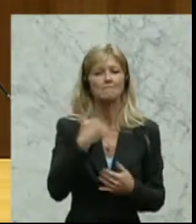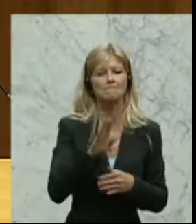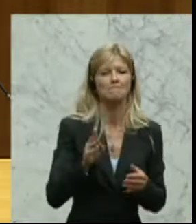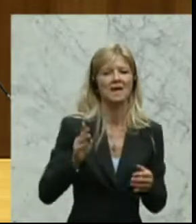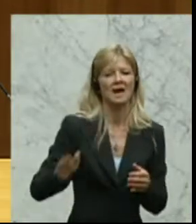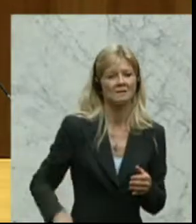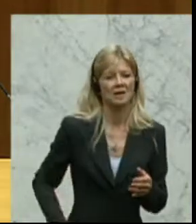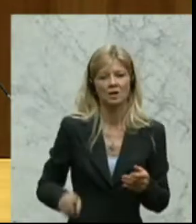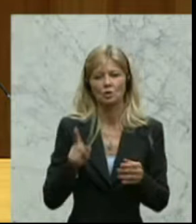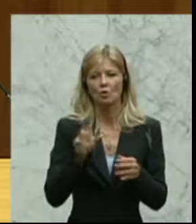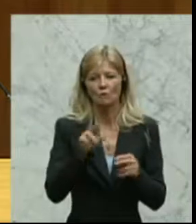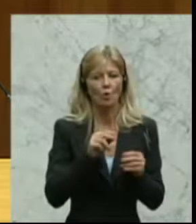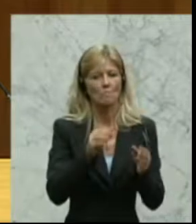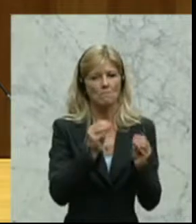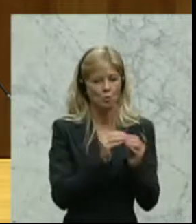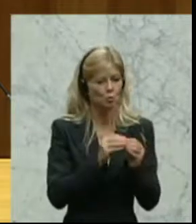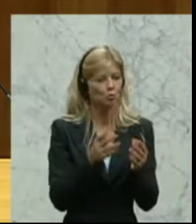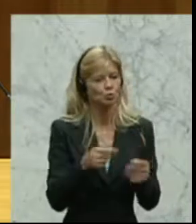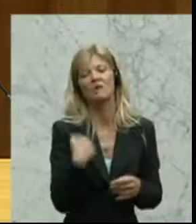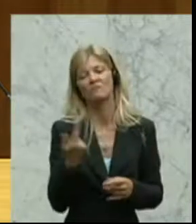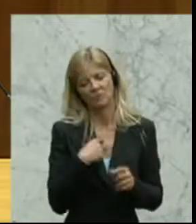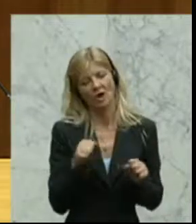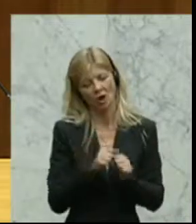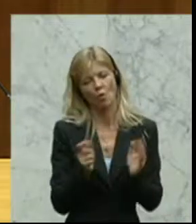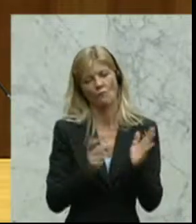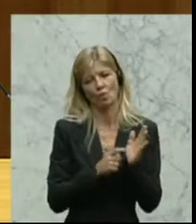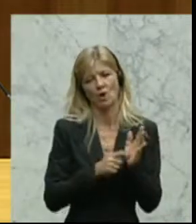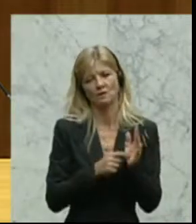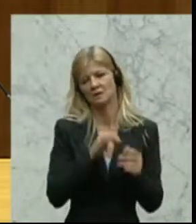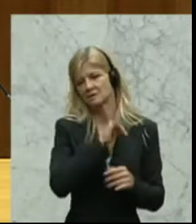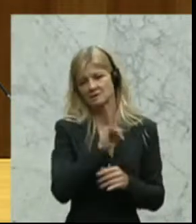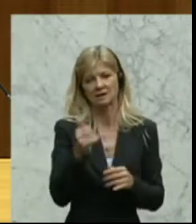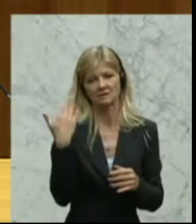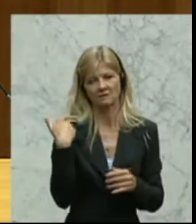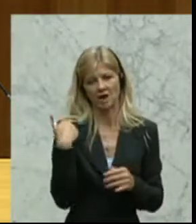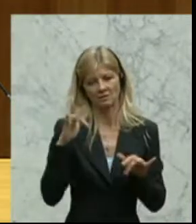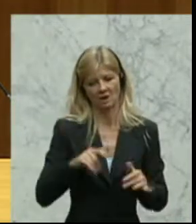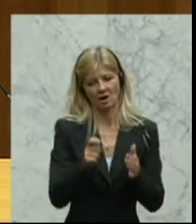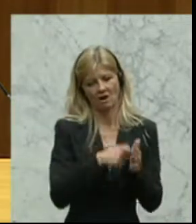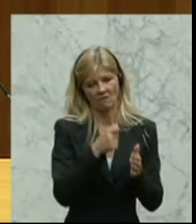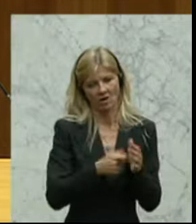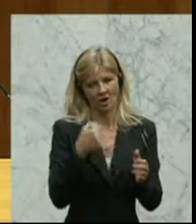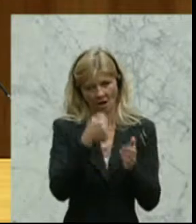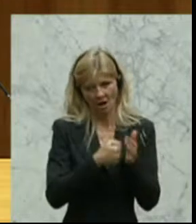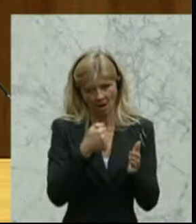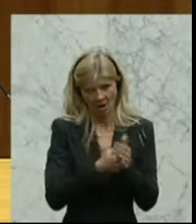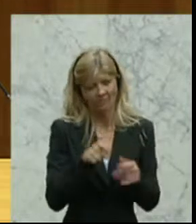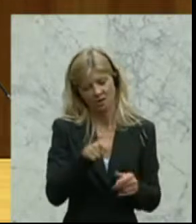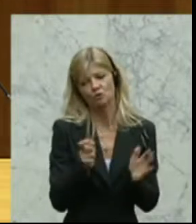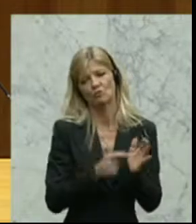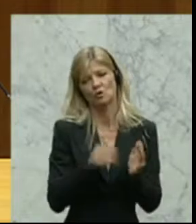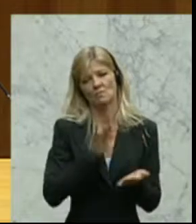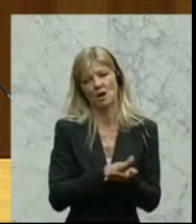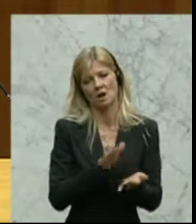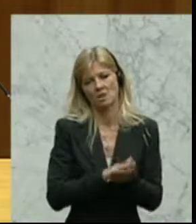unsere Forderung seit dem Wahlkampf zur Nationalratswahl, und diese Forderung bleibt auch nach wie vor aufrecht. Und wir